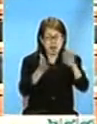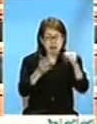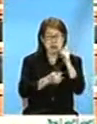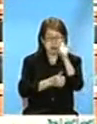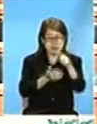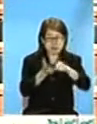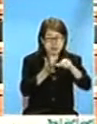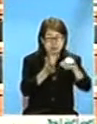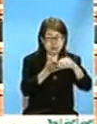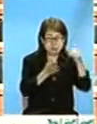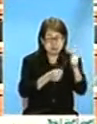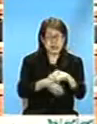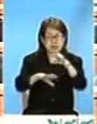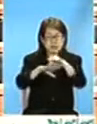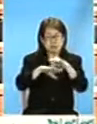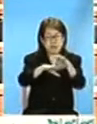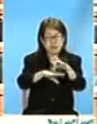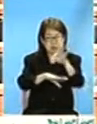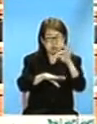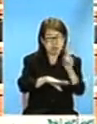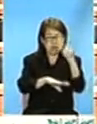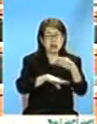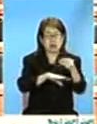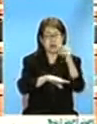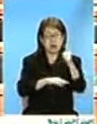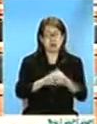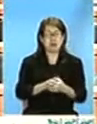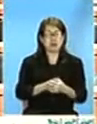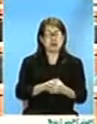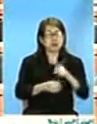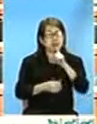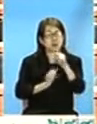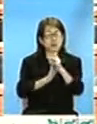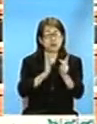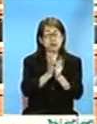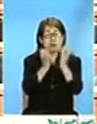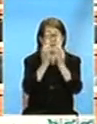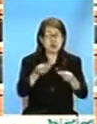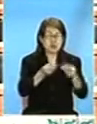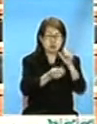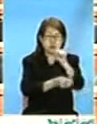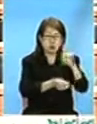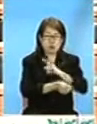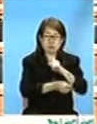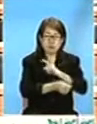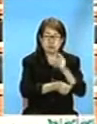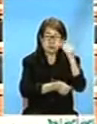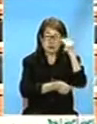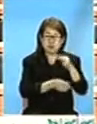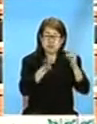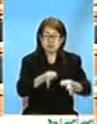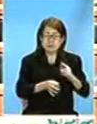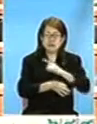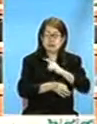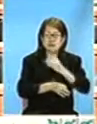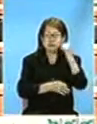ธานโดยเฉพาะองค์กรอิสระท่านประธานครับทำไมรัฐธรรมนูญจึงวางน้ำหนักให้สว.ต้องทำหน้าที่ตรงนี้ครับ